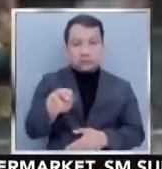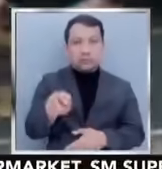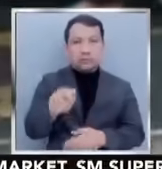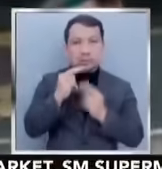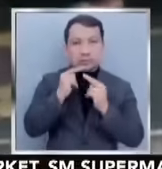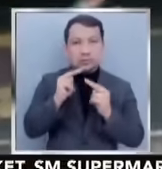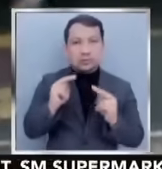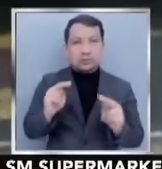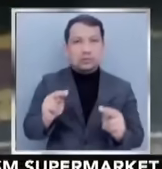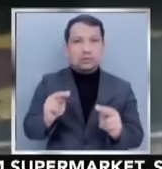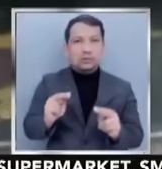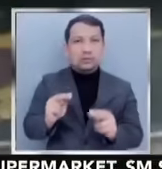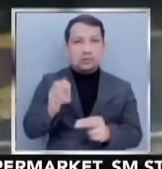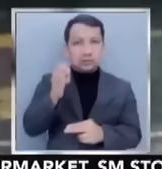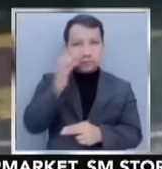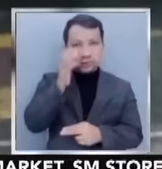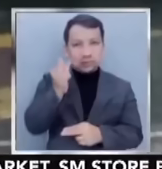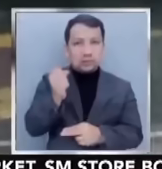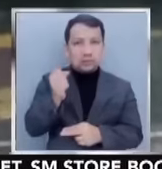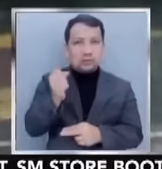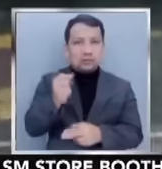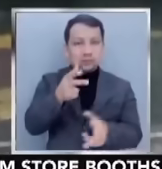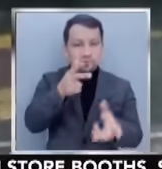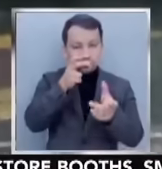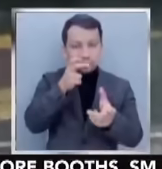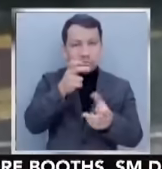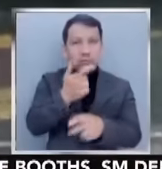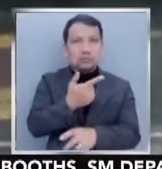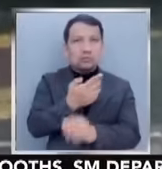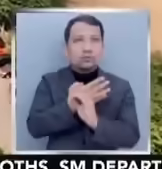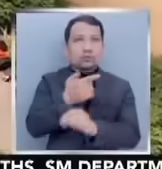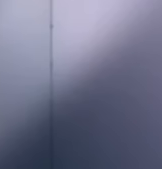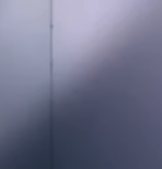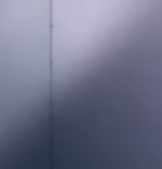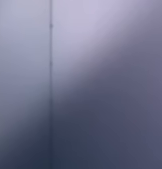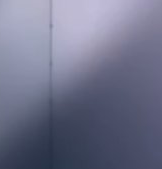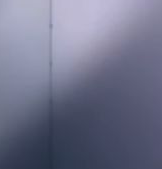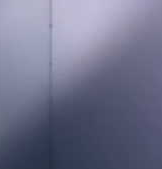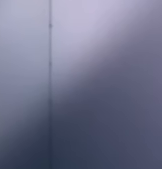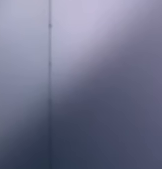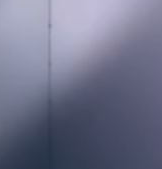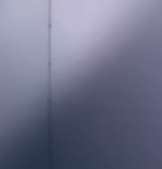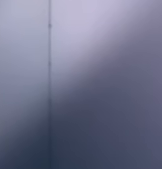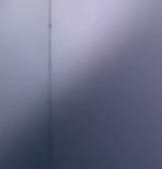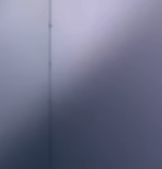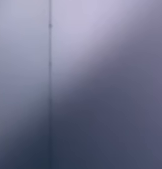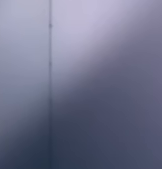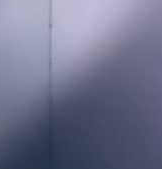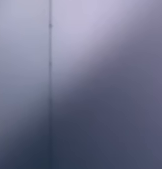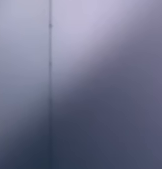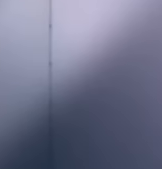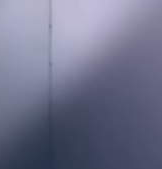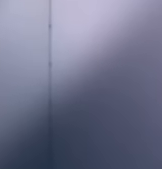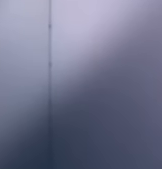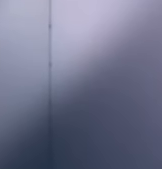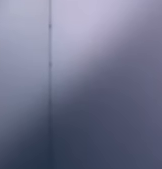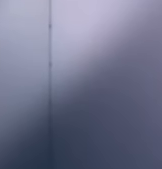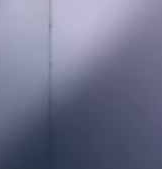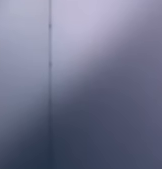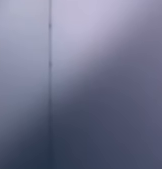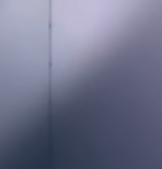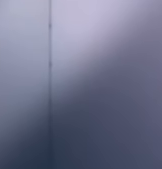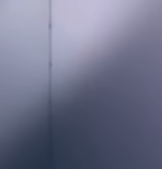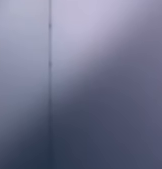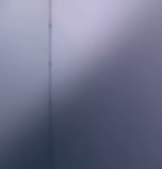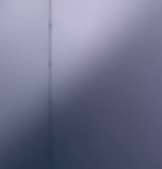News, Katrina Son, Nakatutok, 24 Oras. Mga kapuso, kasama niyo kami 24